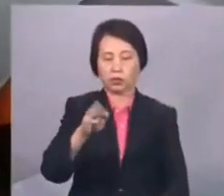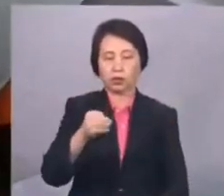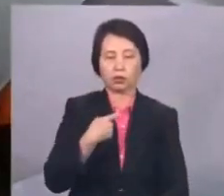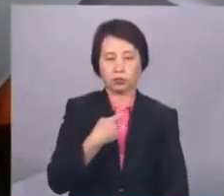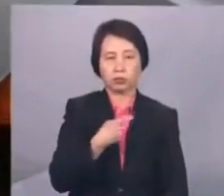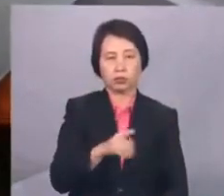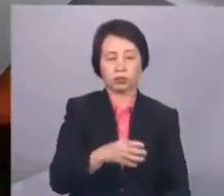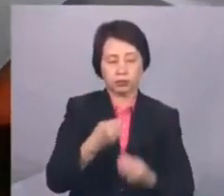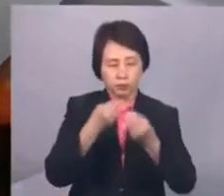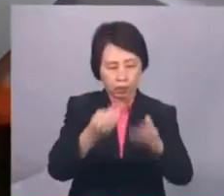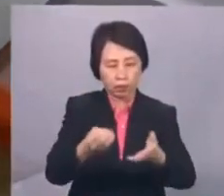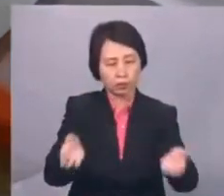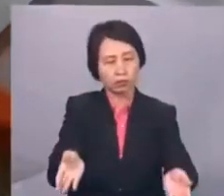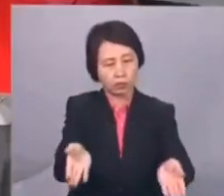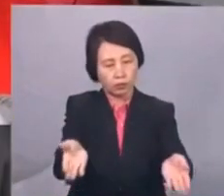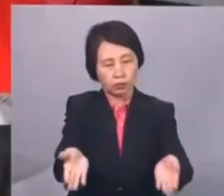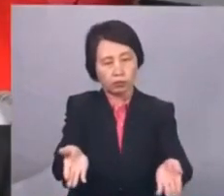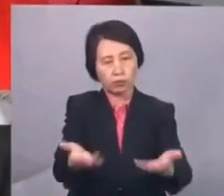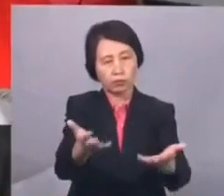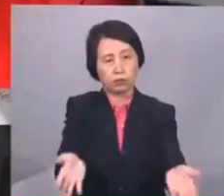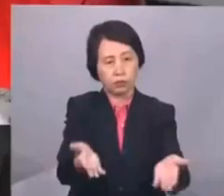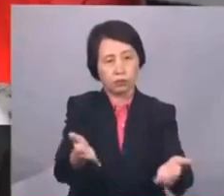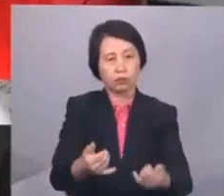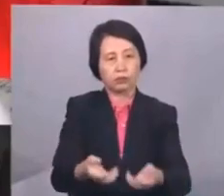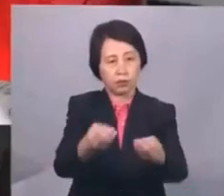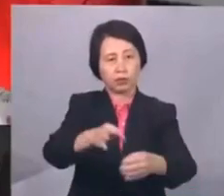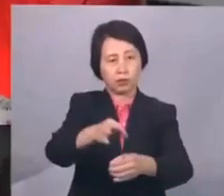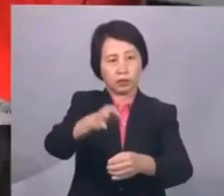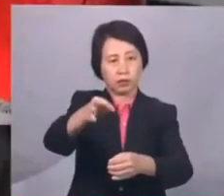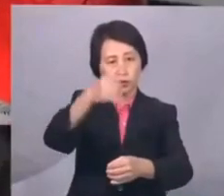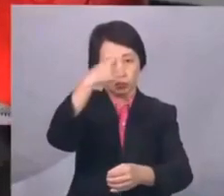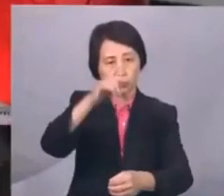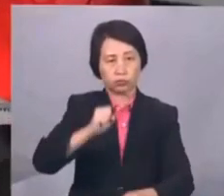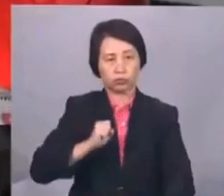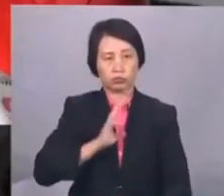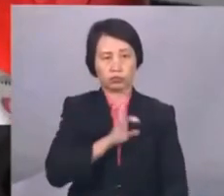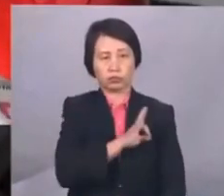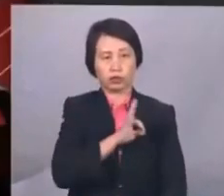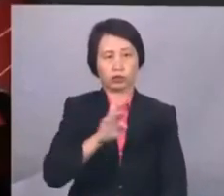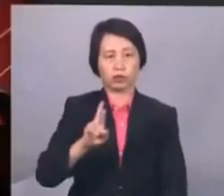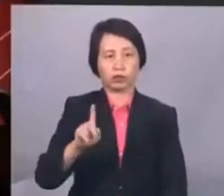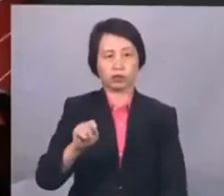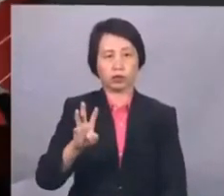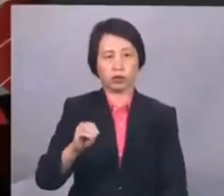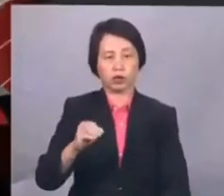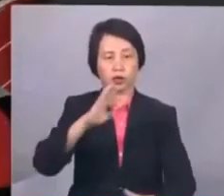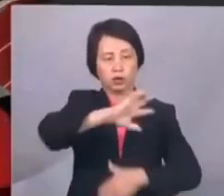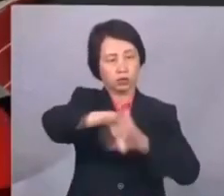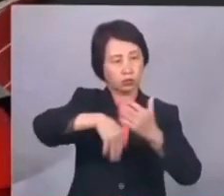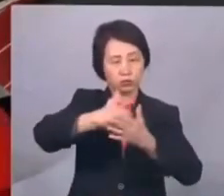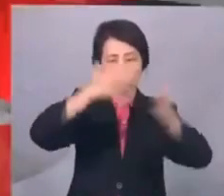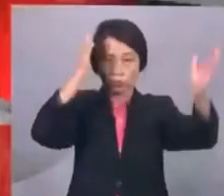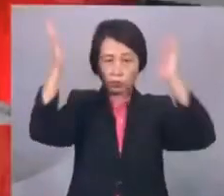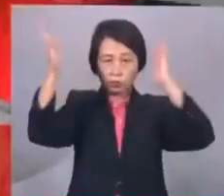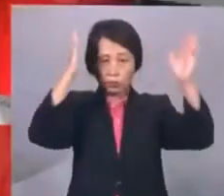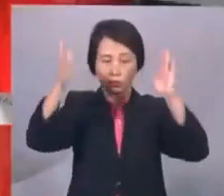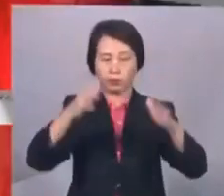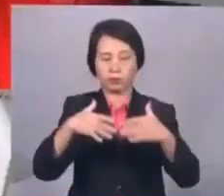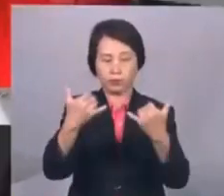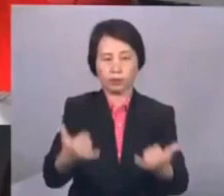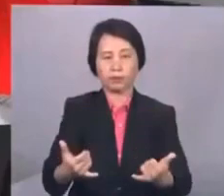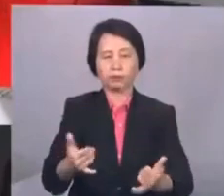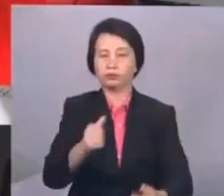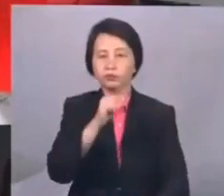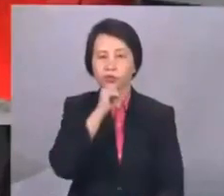memberikan motivasi dan semangat kepada warga arti M yang berada di seluruh Malaysia Pada masa ini